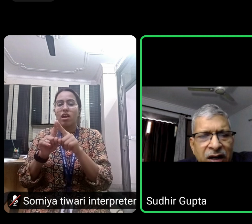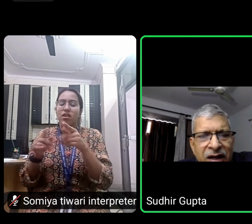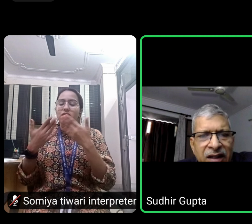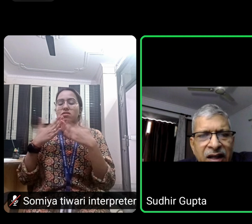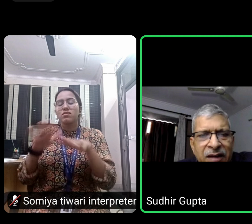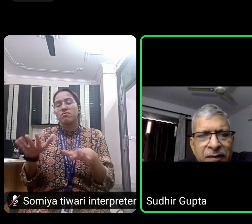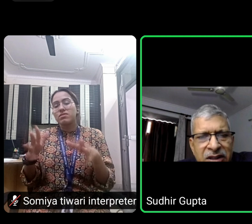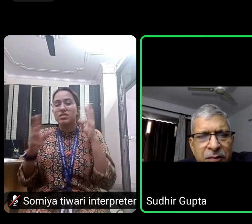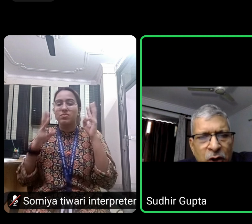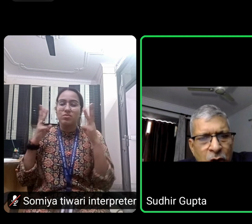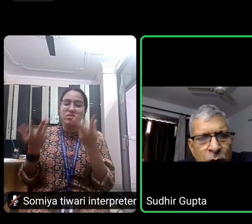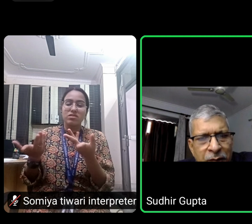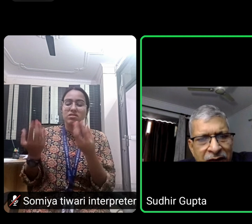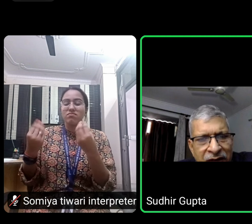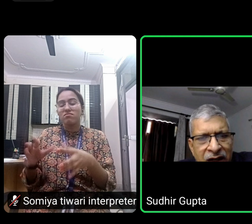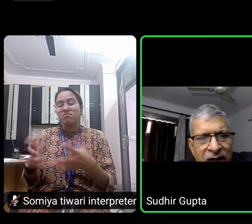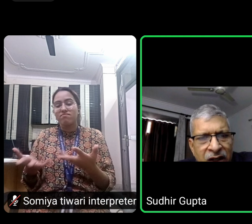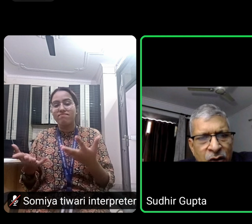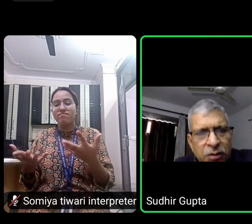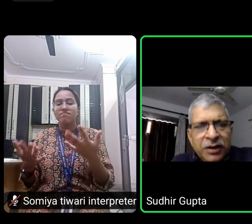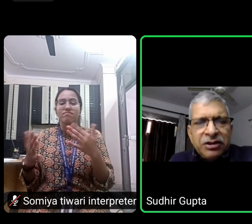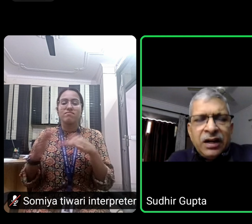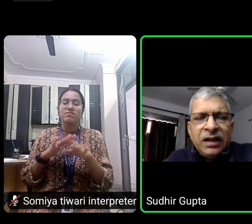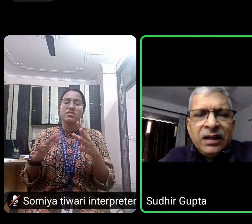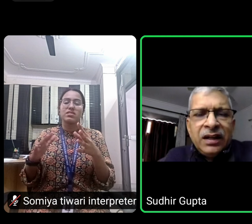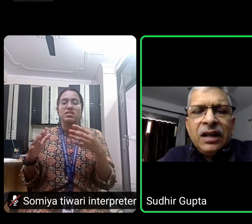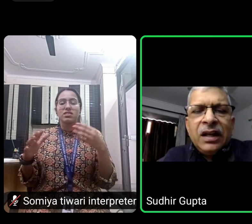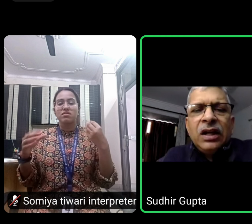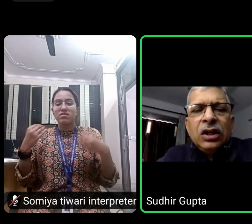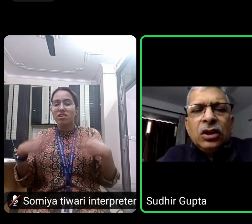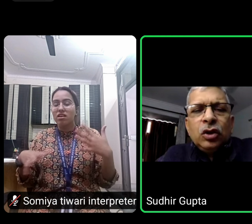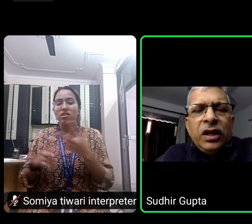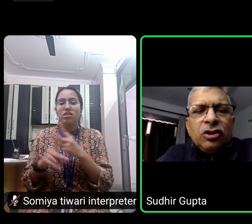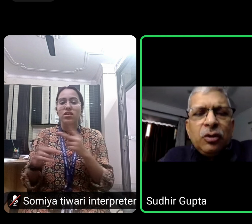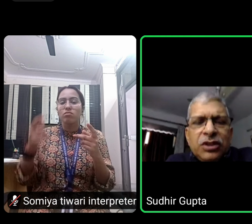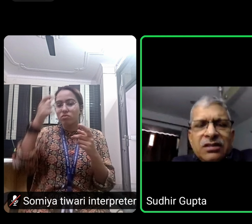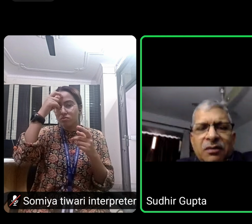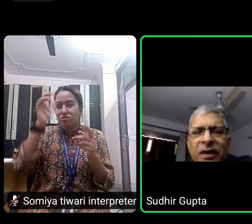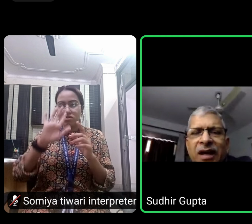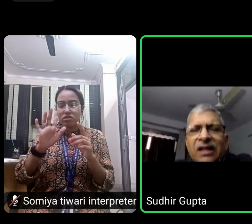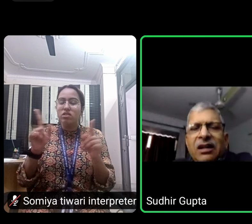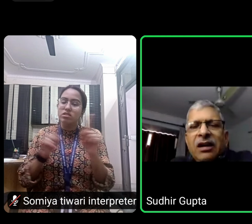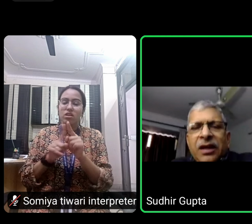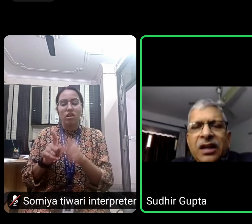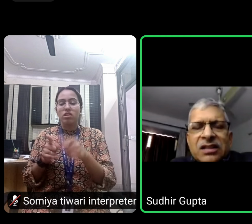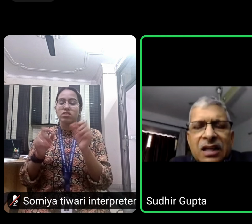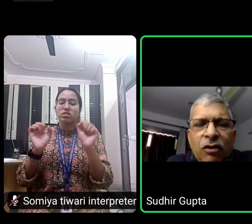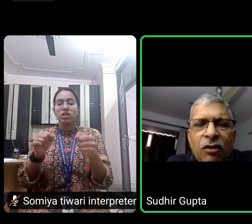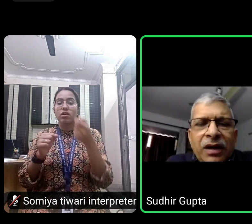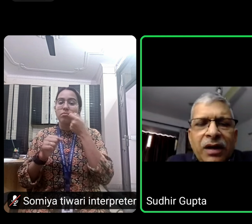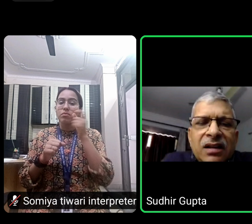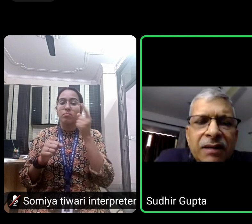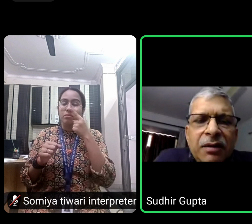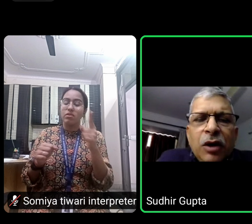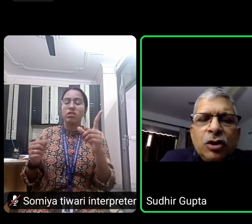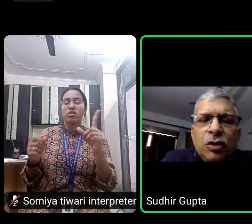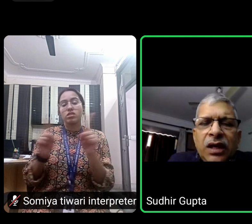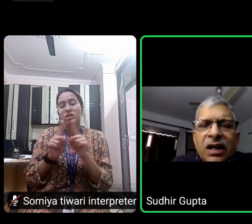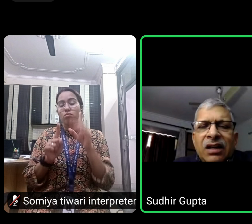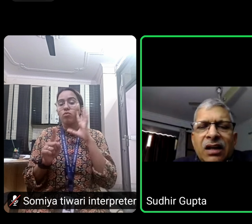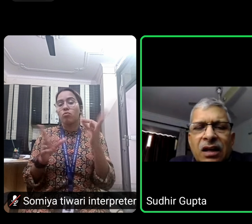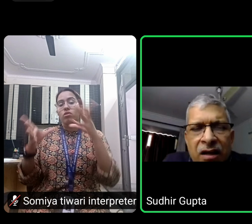से परेशान रहते हैं, या बच्चा भी को भी परेशान करते हैं, खुद भी परेशान रहते हैं। तो जी एक तो मुझे ये समझ में आया कि पेरेंट्स की इन्वॉल्वमेंट इसलिए भी